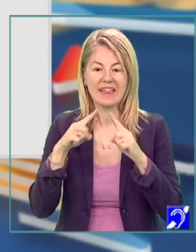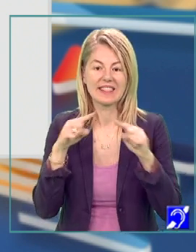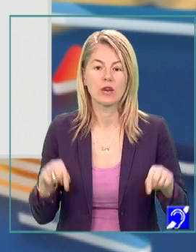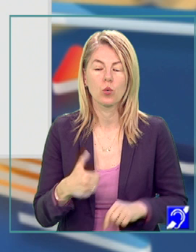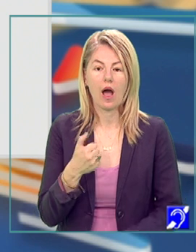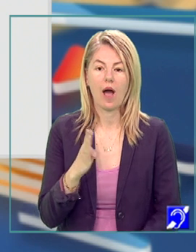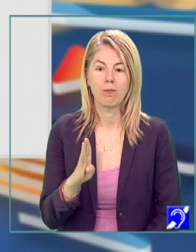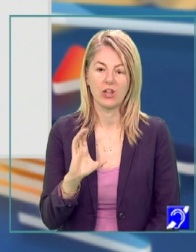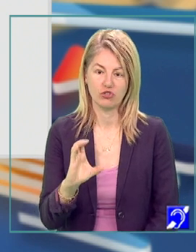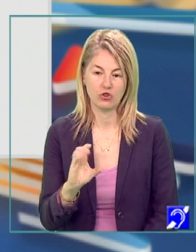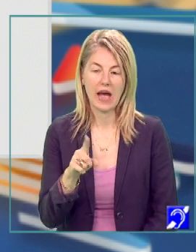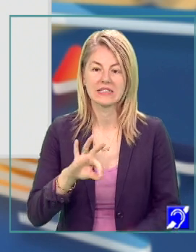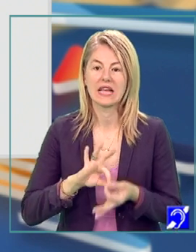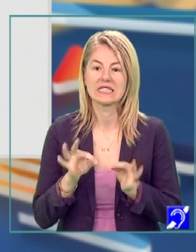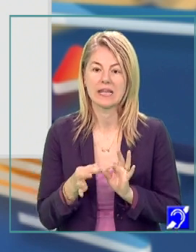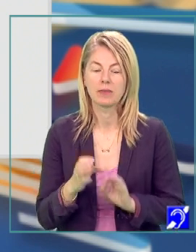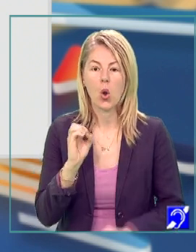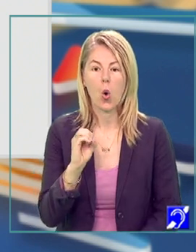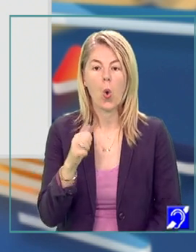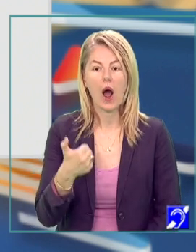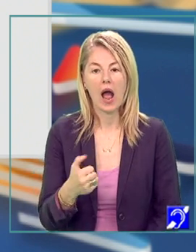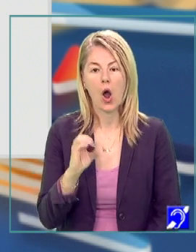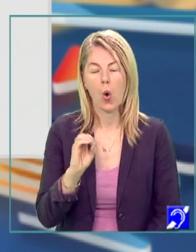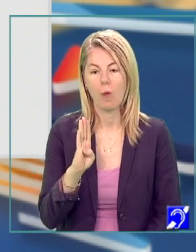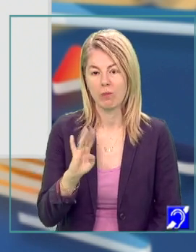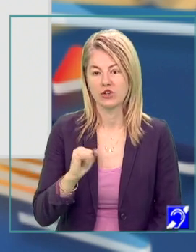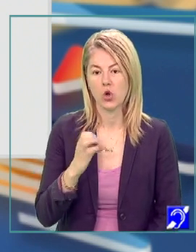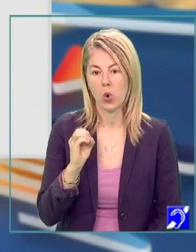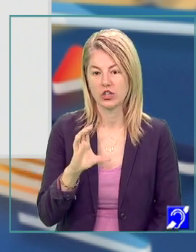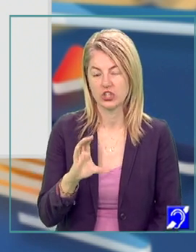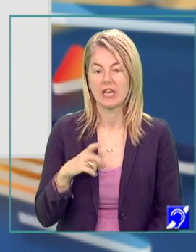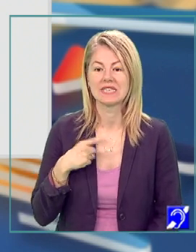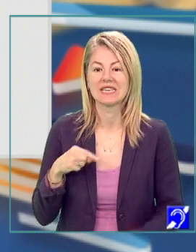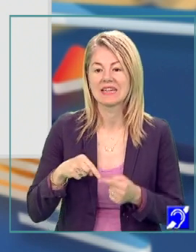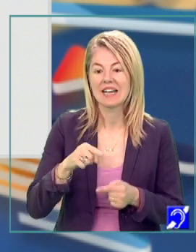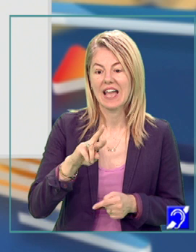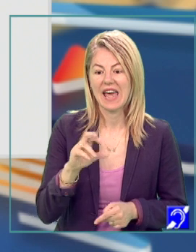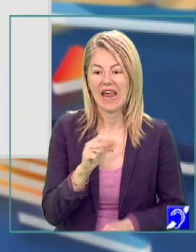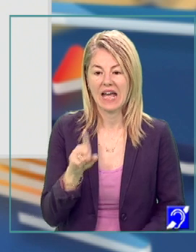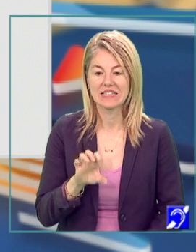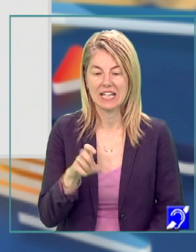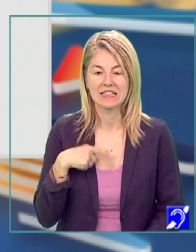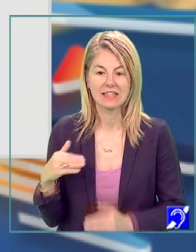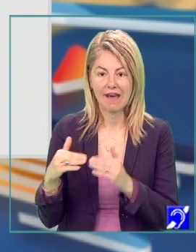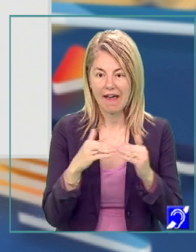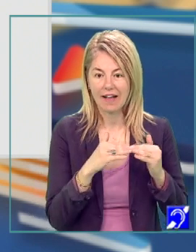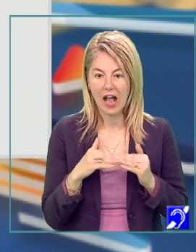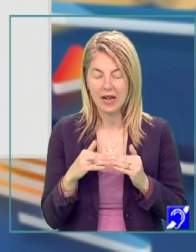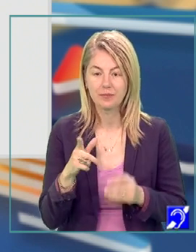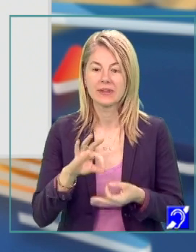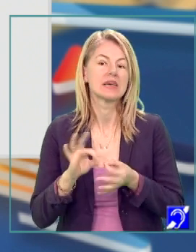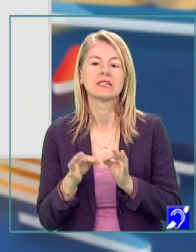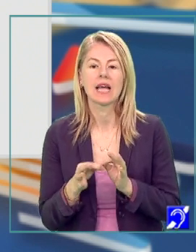ABC. Asta înseamnă că OA, OB și OC sunt raze, deci sunt egale între ele.